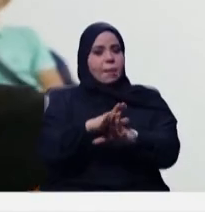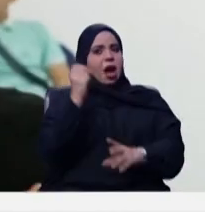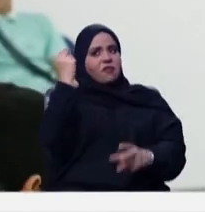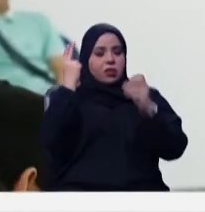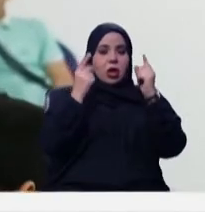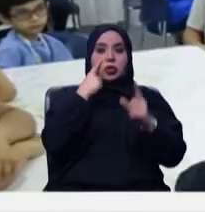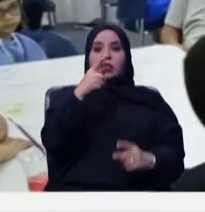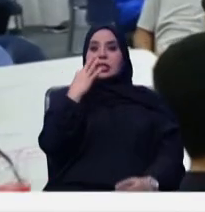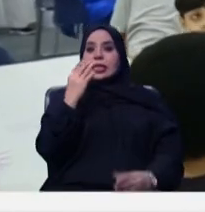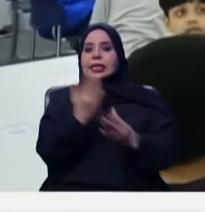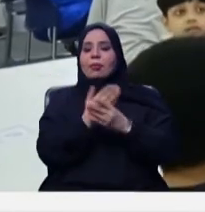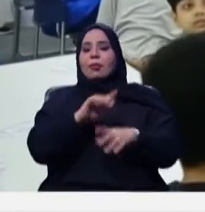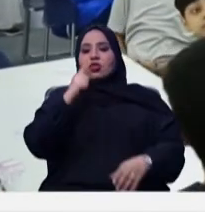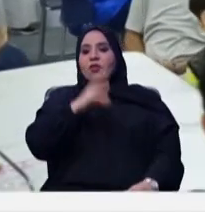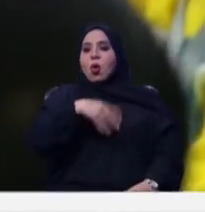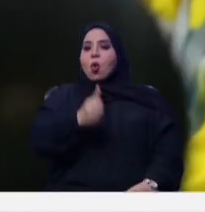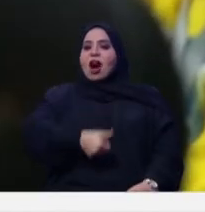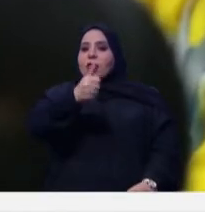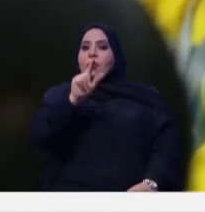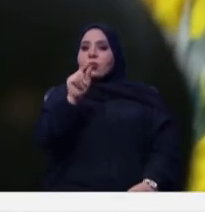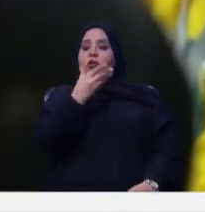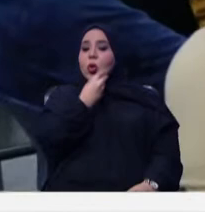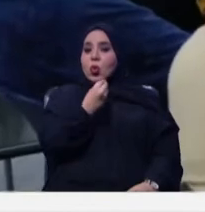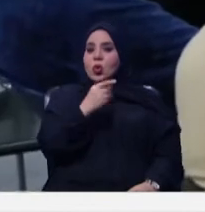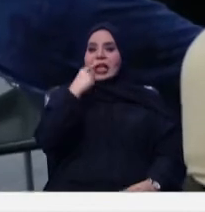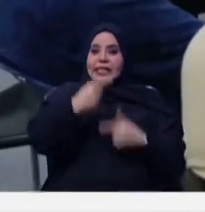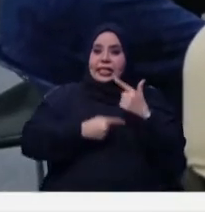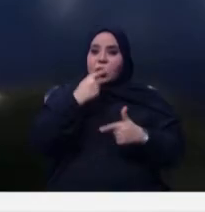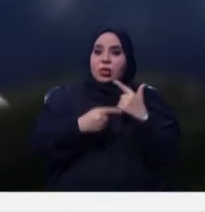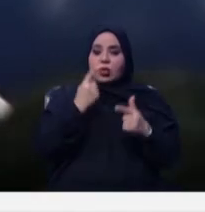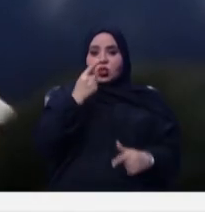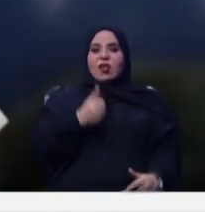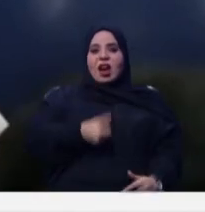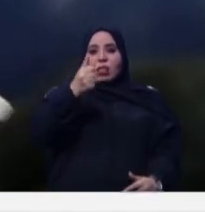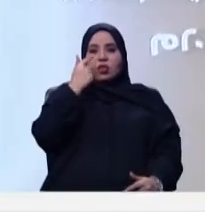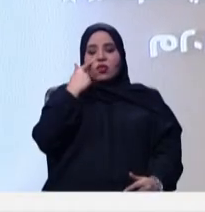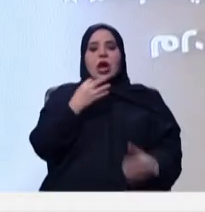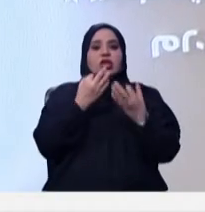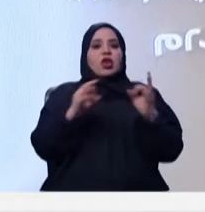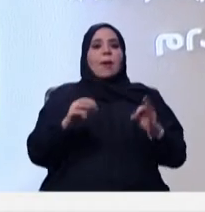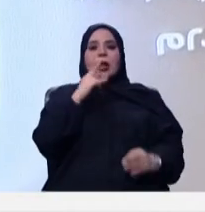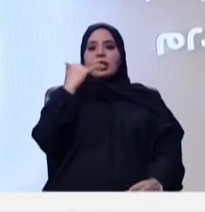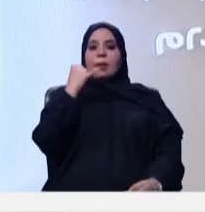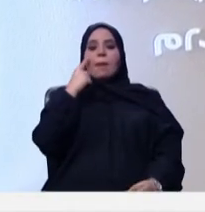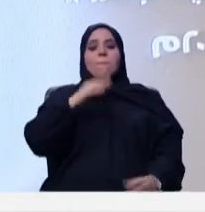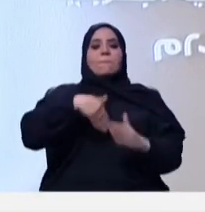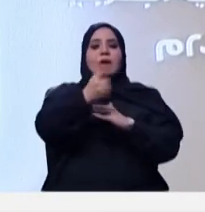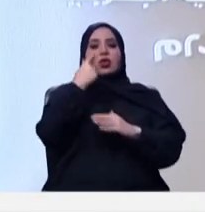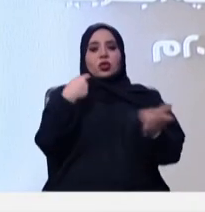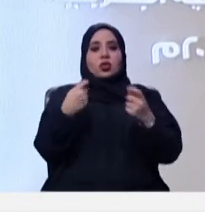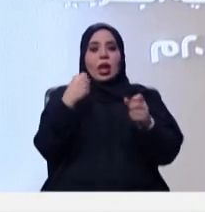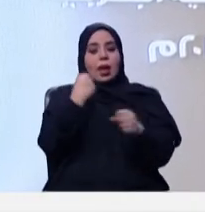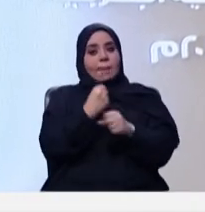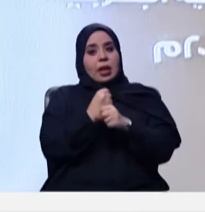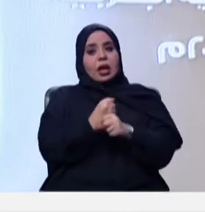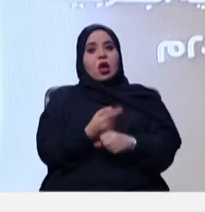عندهم، ونحاول ان احنا نطلع بمخرجات متميزة سنويا علشان نقدر نهيئ الشاب البحريني لسوق العمل. وطبعا